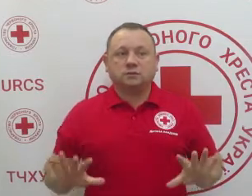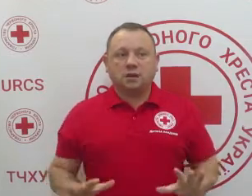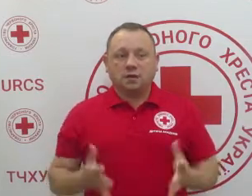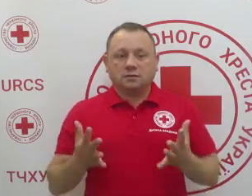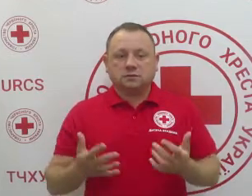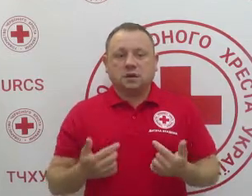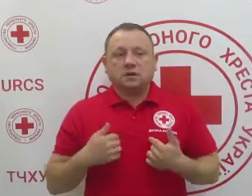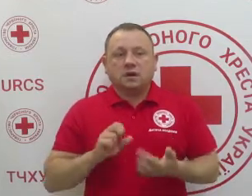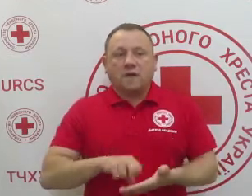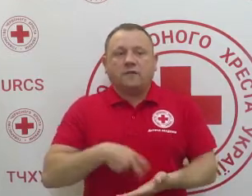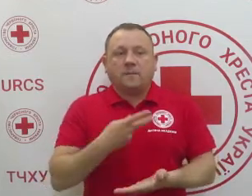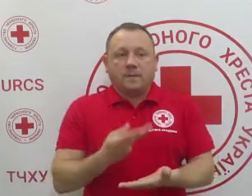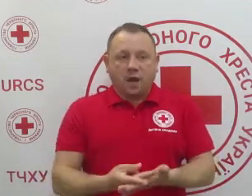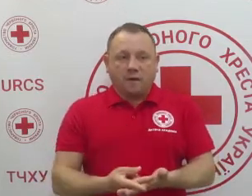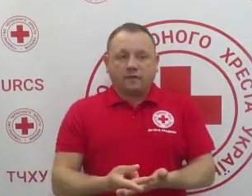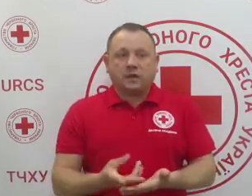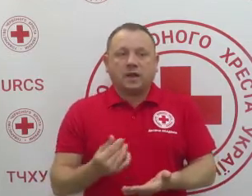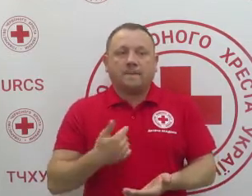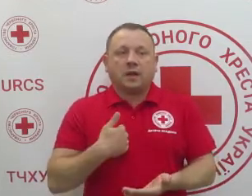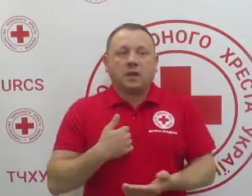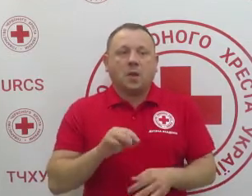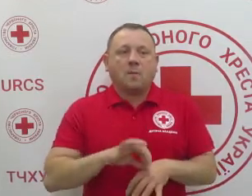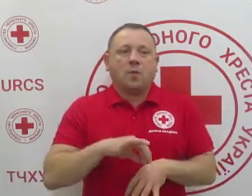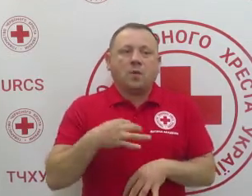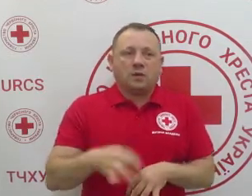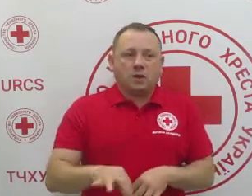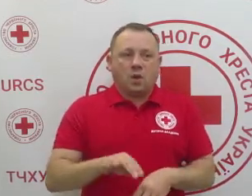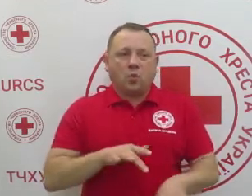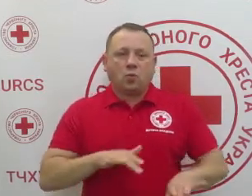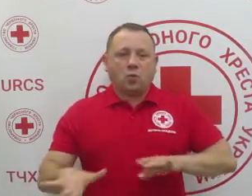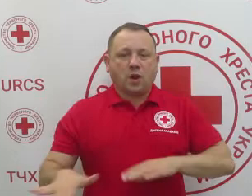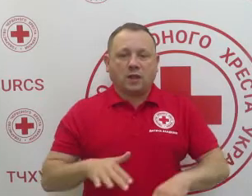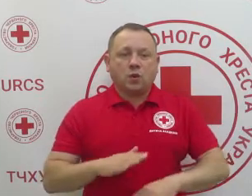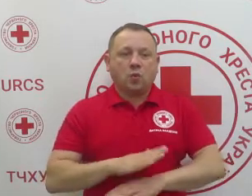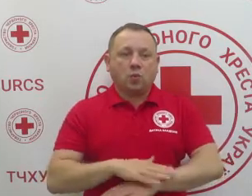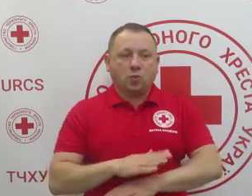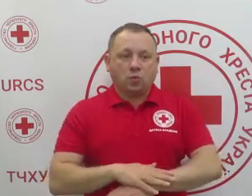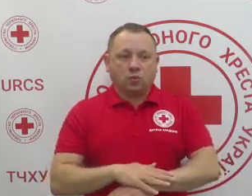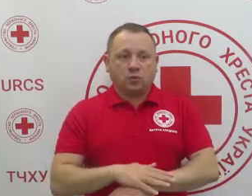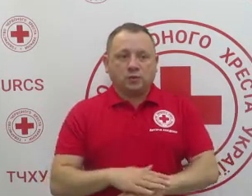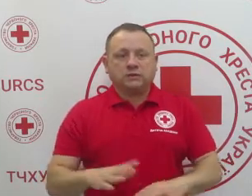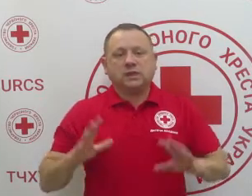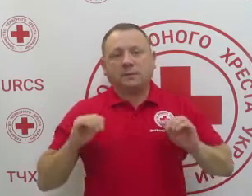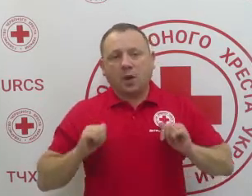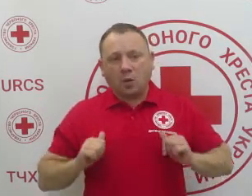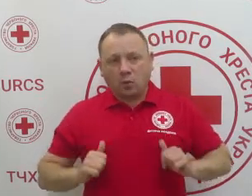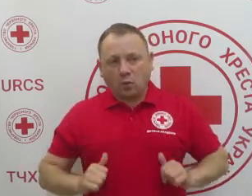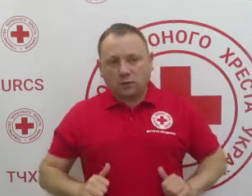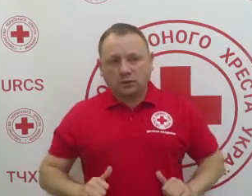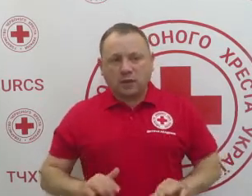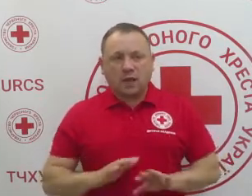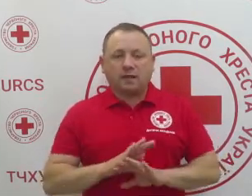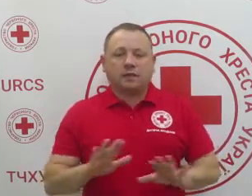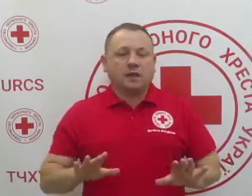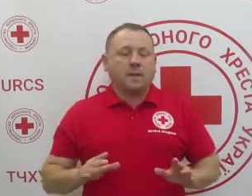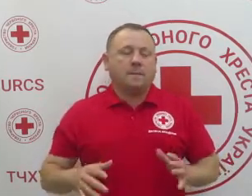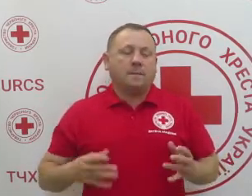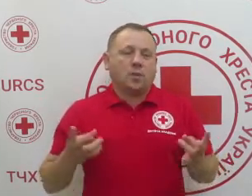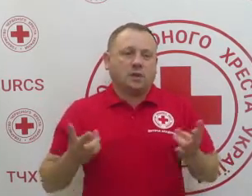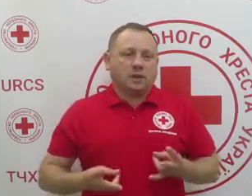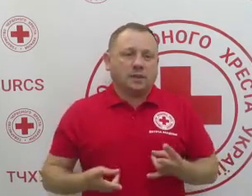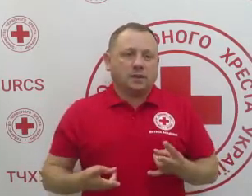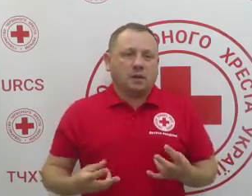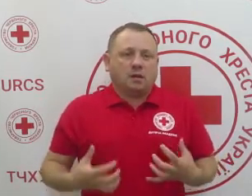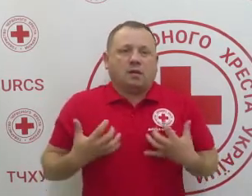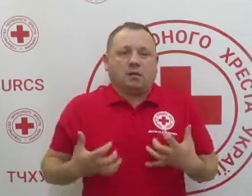Що сталося? Я впав, та мені боляче рухати рукою. Заспокойся, нам потрібно поїхати